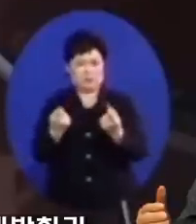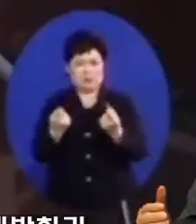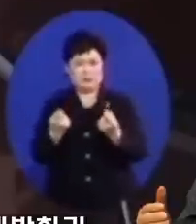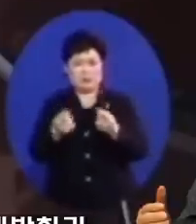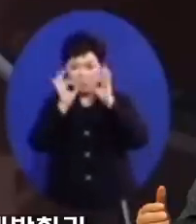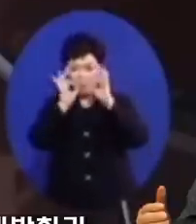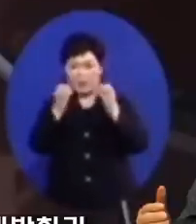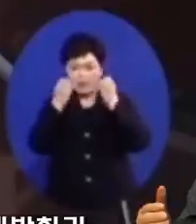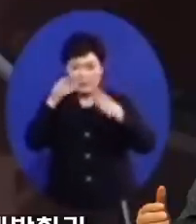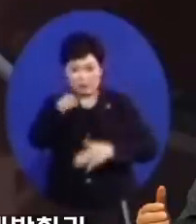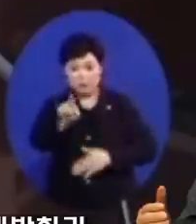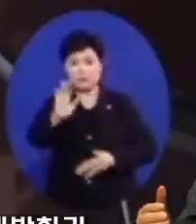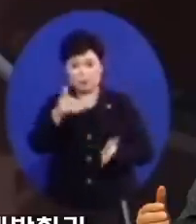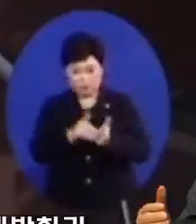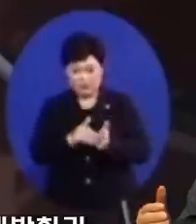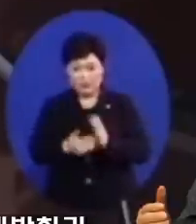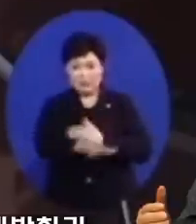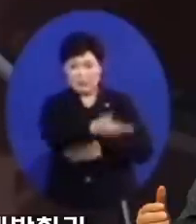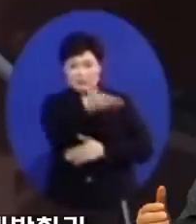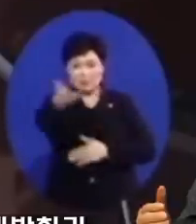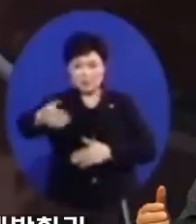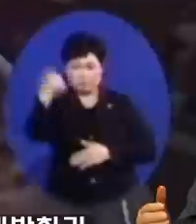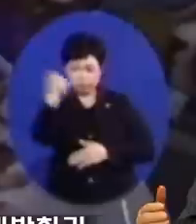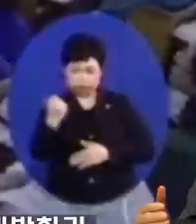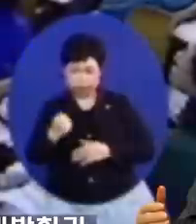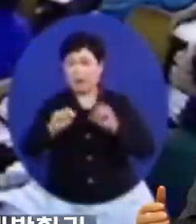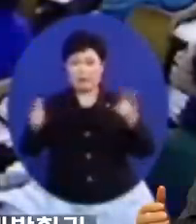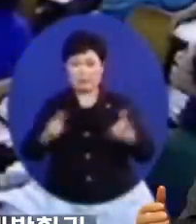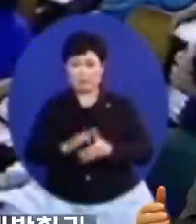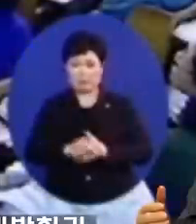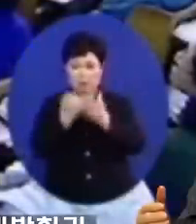보라, 새것이 되었도다. 여러분, 낡은 여러분이 아닙니다.